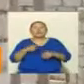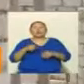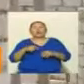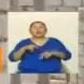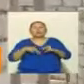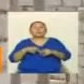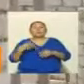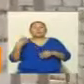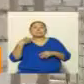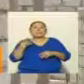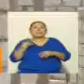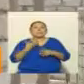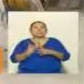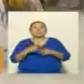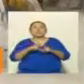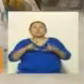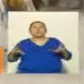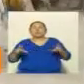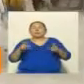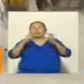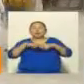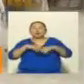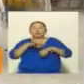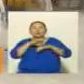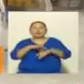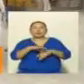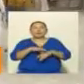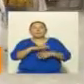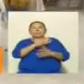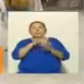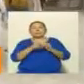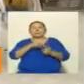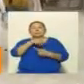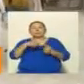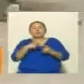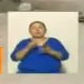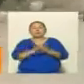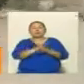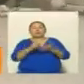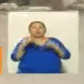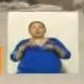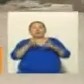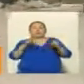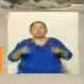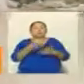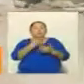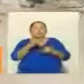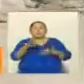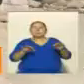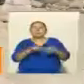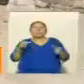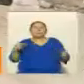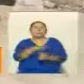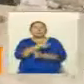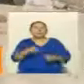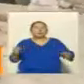бақылау басқармасы бұл ғимаратқа жоспардан тыс тексеру жүргізген. Нәтижесінде кәсіпкердің рұқсат құжаттарын рәсімдемегені, эскизі келісілмегені,